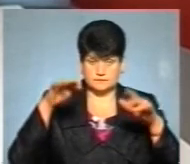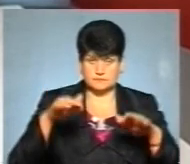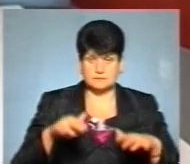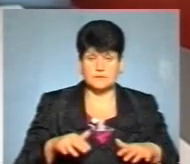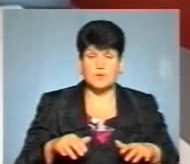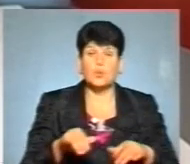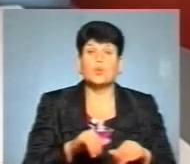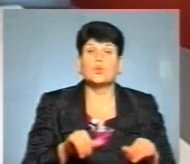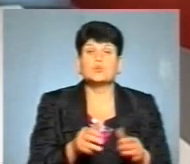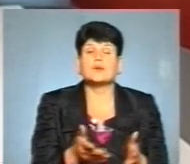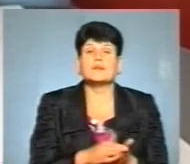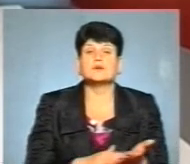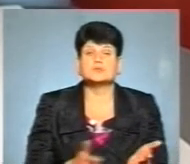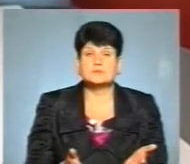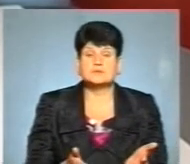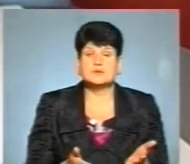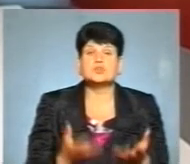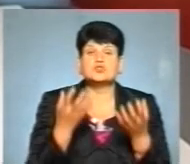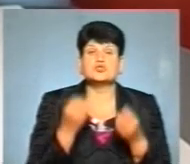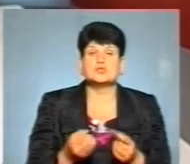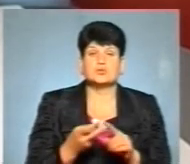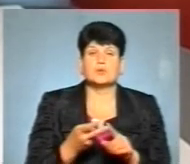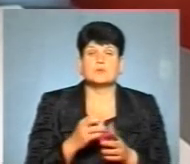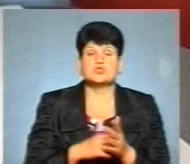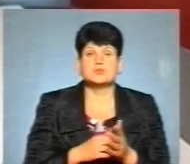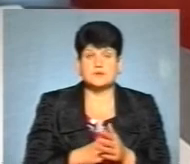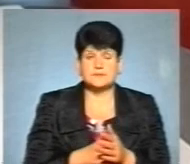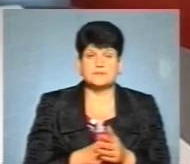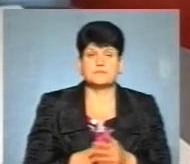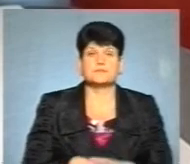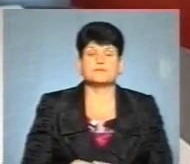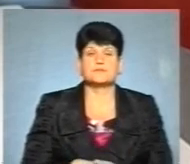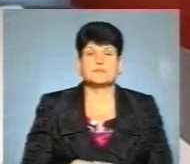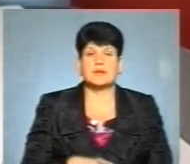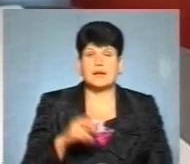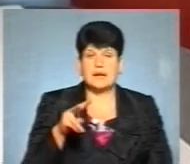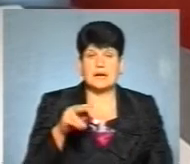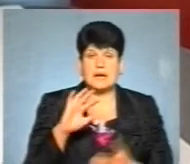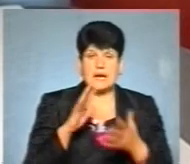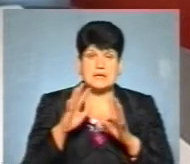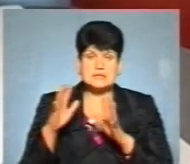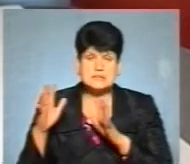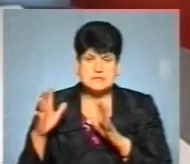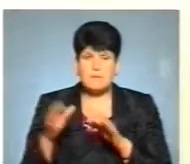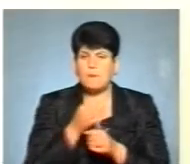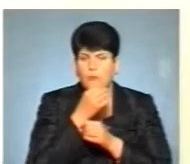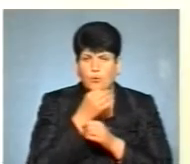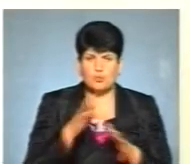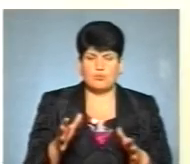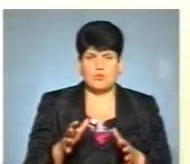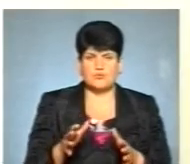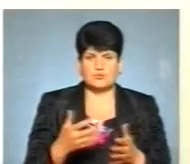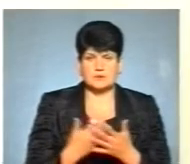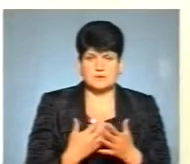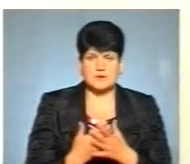з обратної сторони, також добавляє. Зрозуміло. Яка ще причина? Це друга причина. Ліси, розумієте, по-любому вона, от якщо